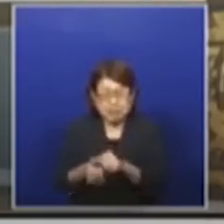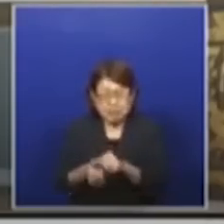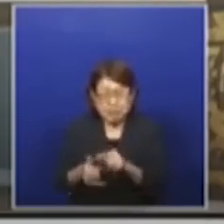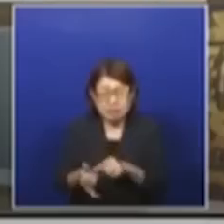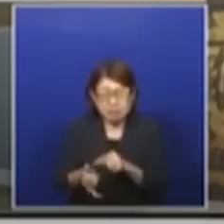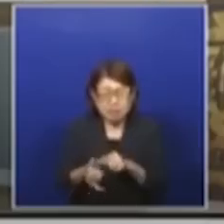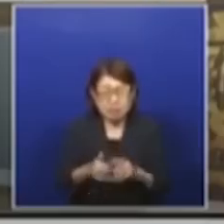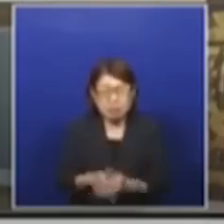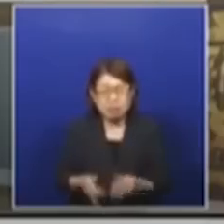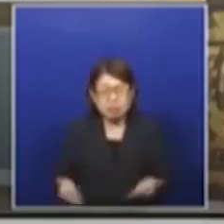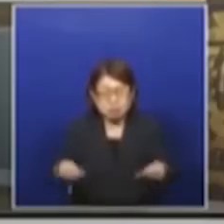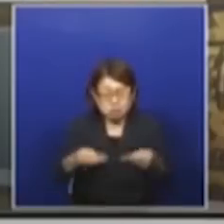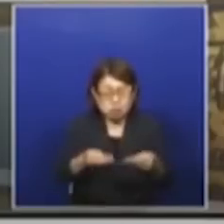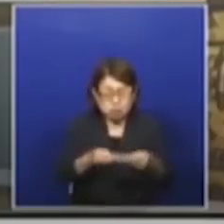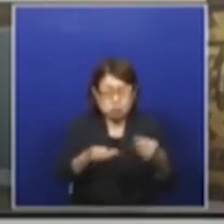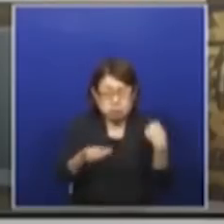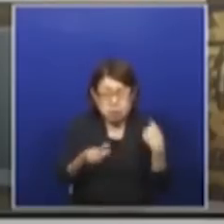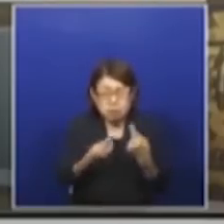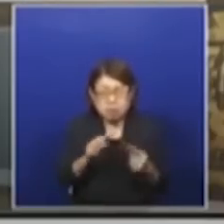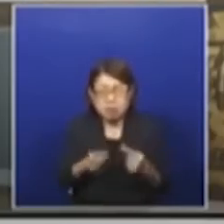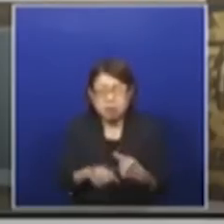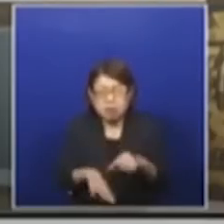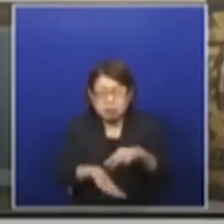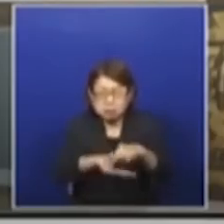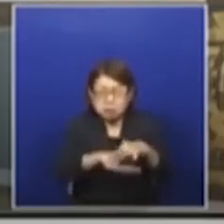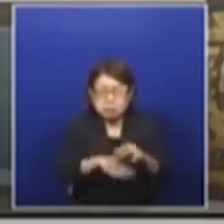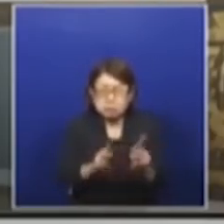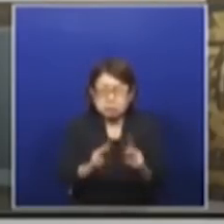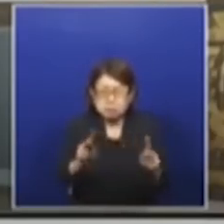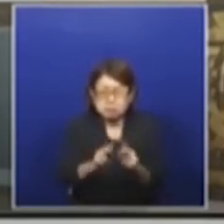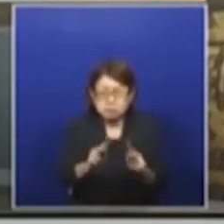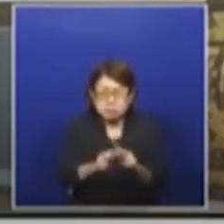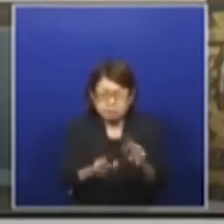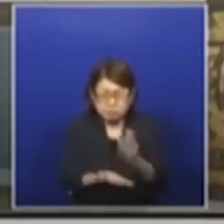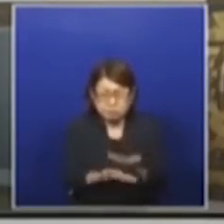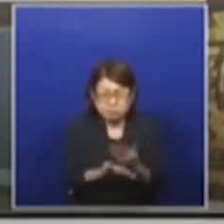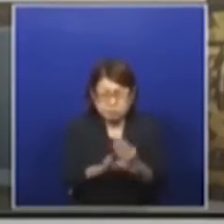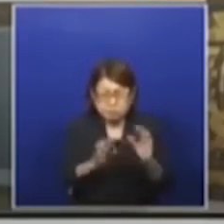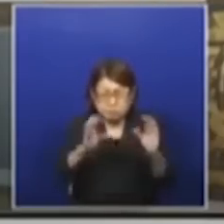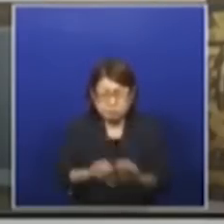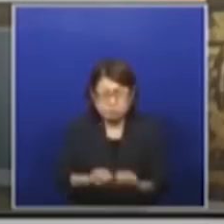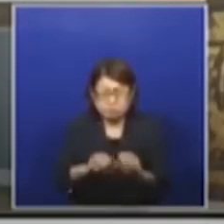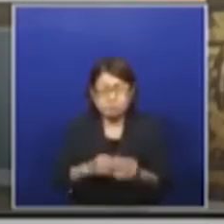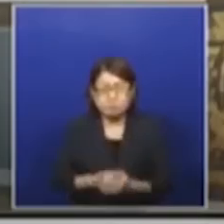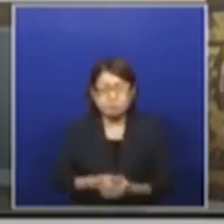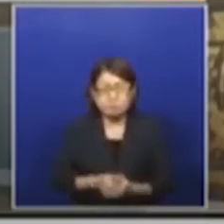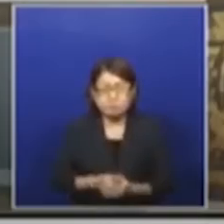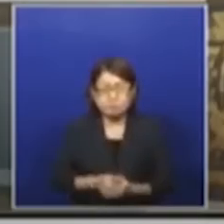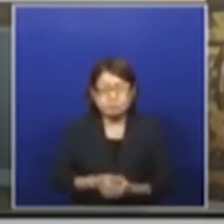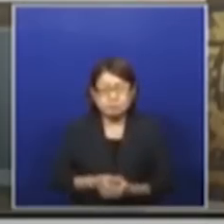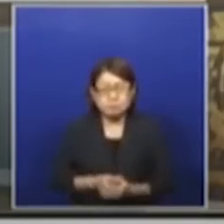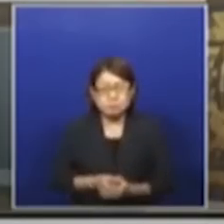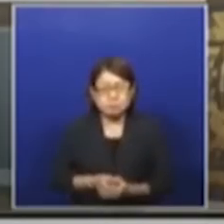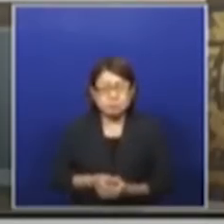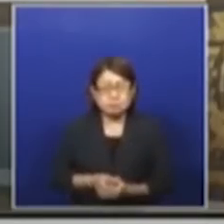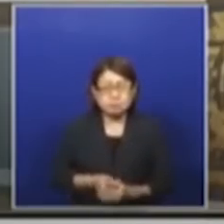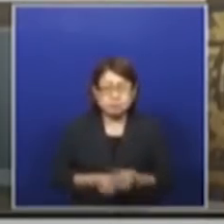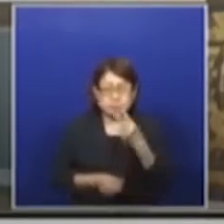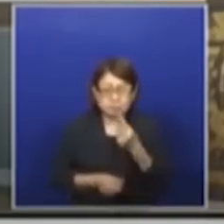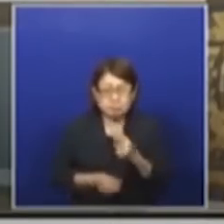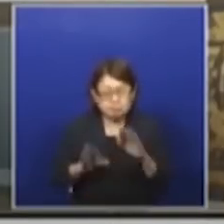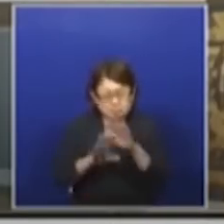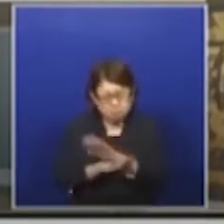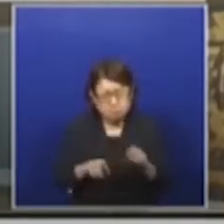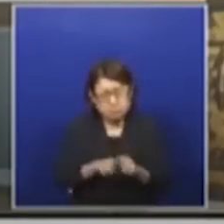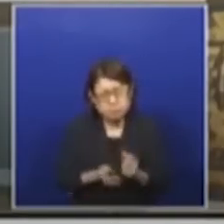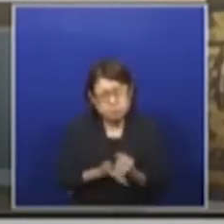ใหญ่แต่เข้าไปมีอำนาจในฐานะคณะกรรมการลงทุนที่จะเลือกได้ว่าอุ้ม